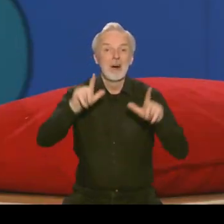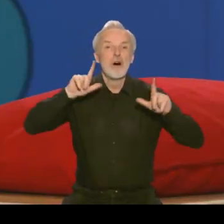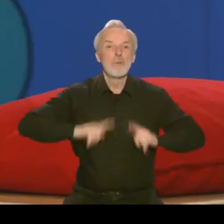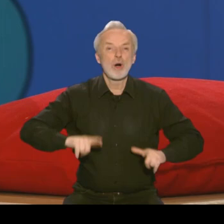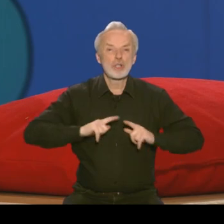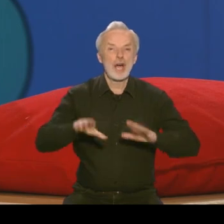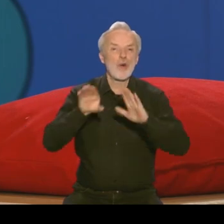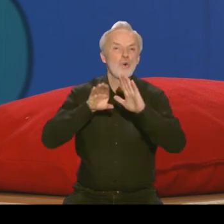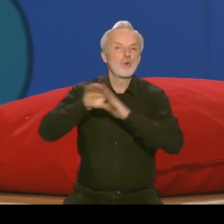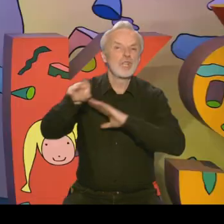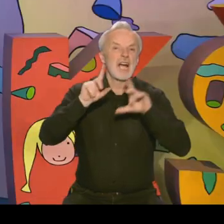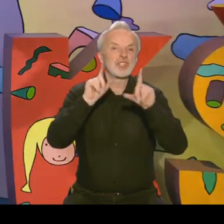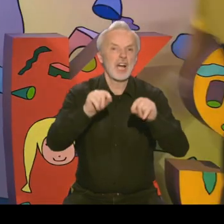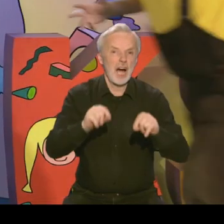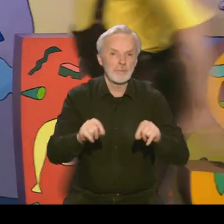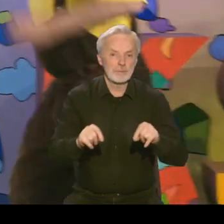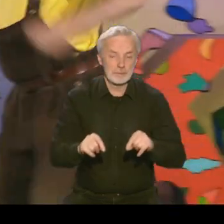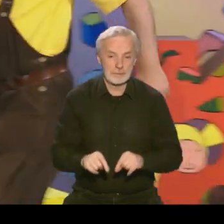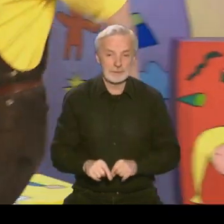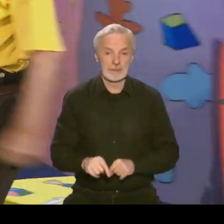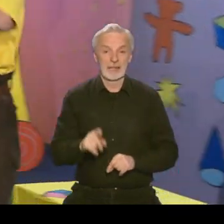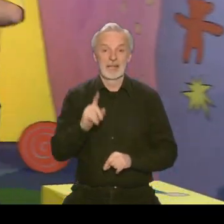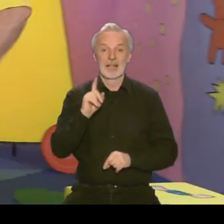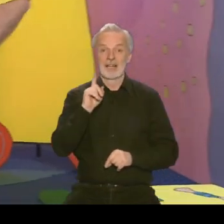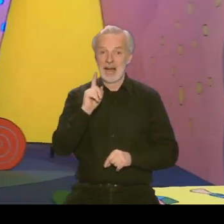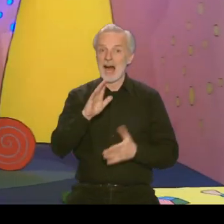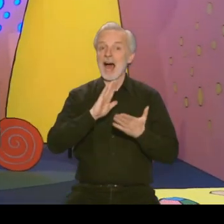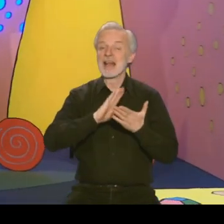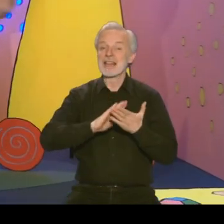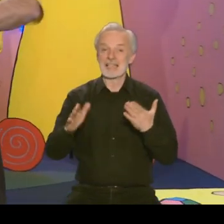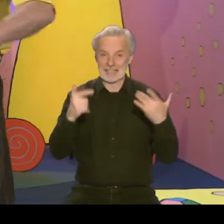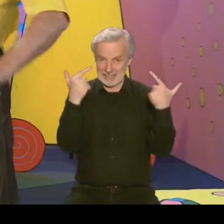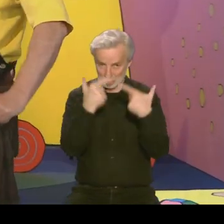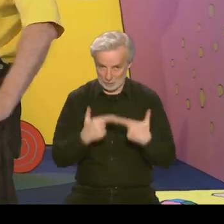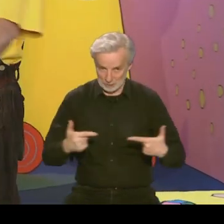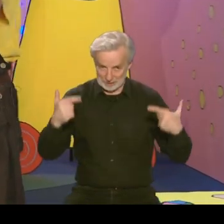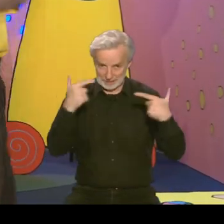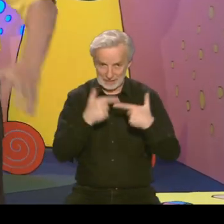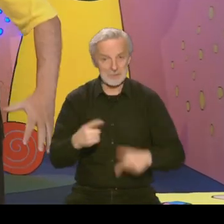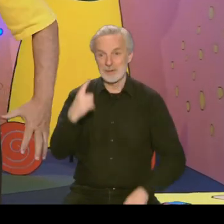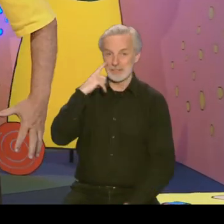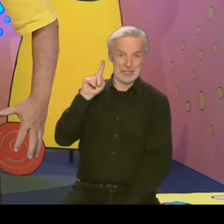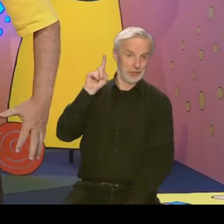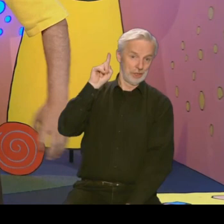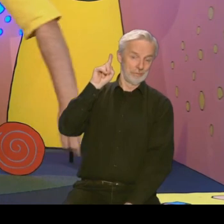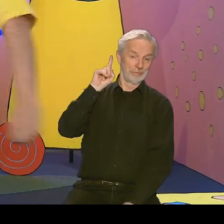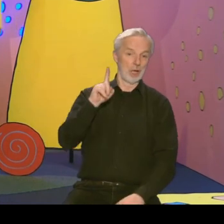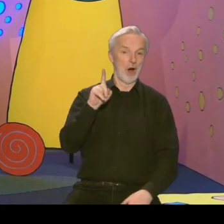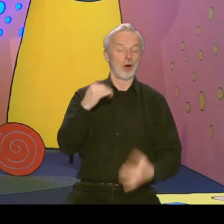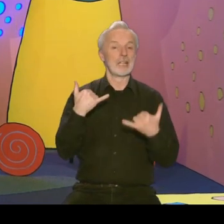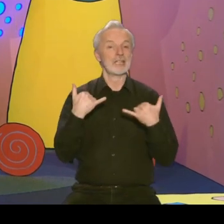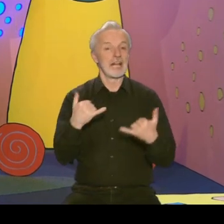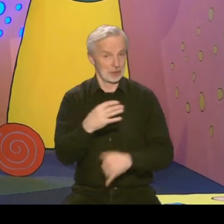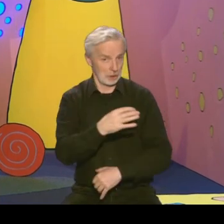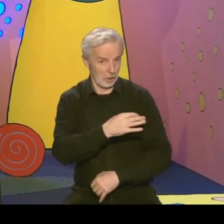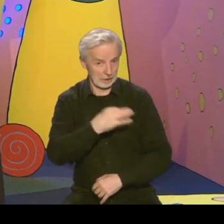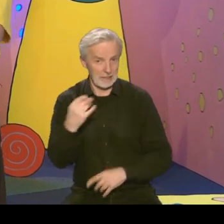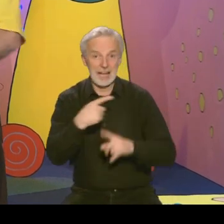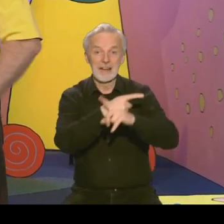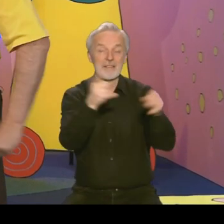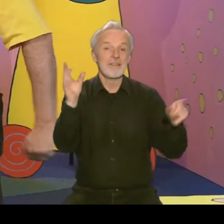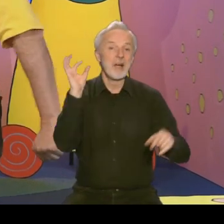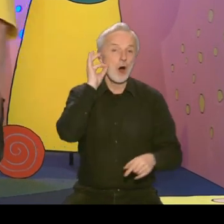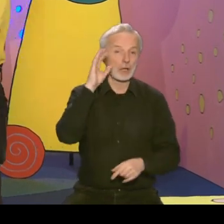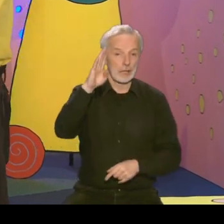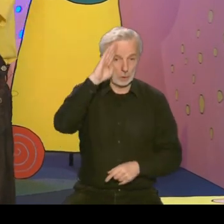běžíš, jaký nápad? Františku, hned ti to řeknu, vlastně už ho vidíš. Od dnešního dne holky a kluci